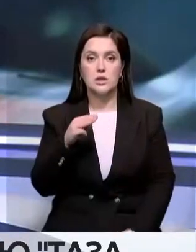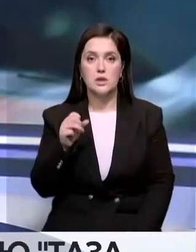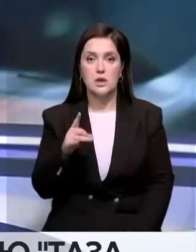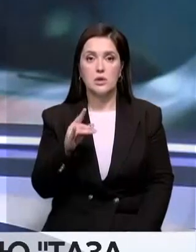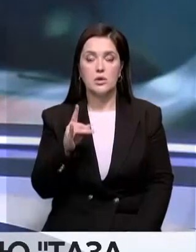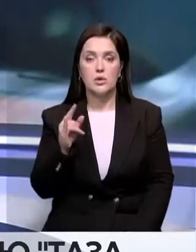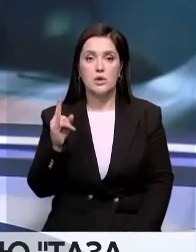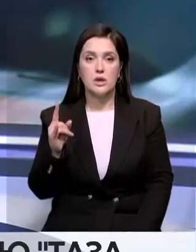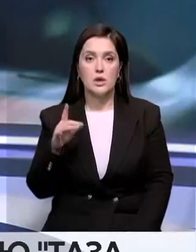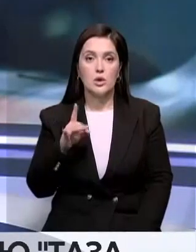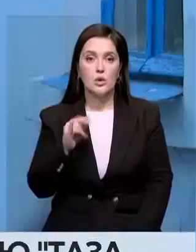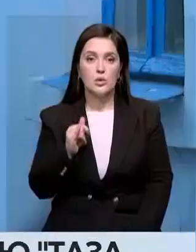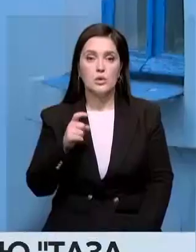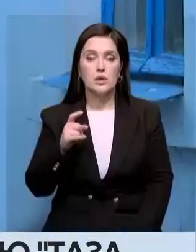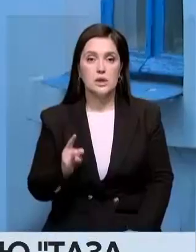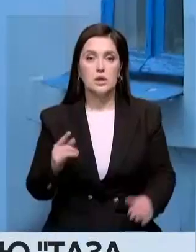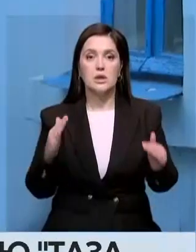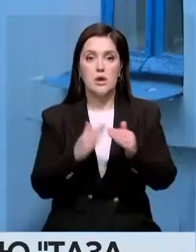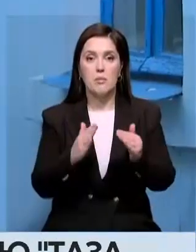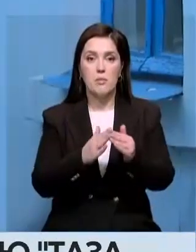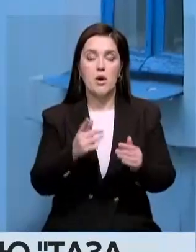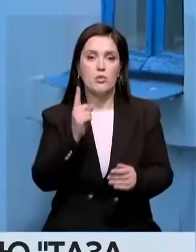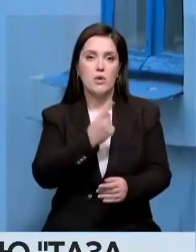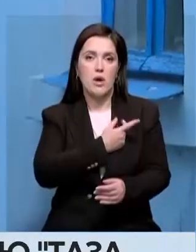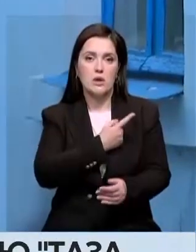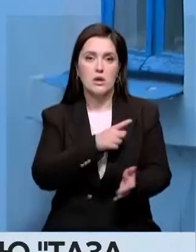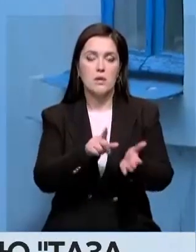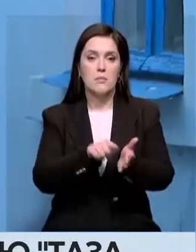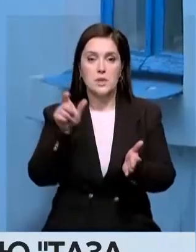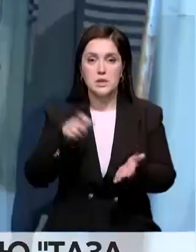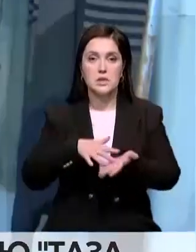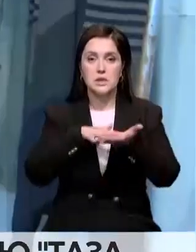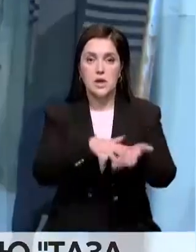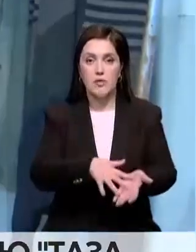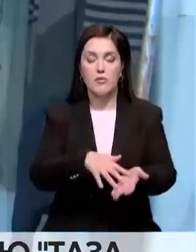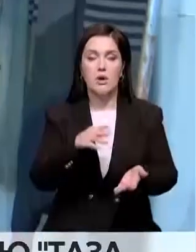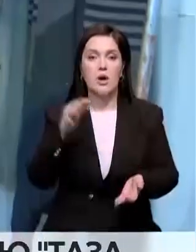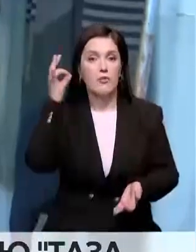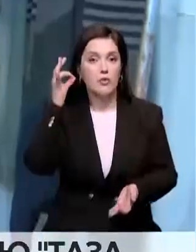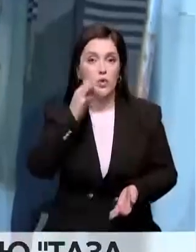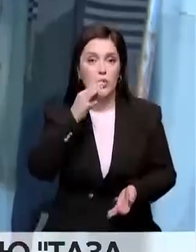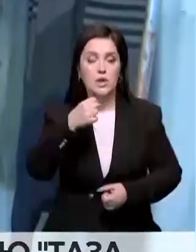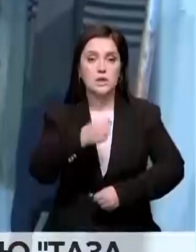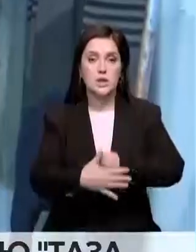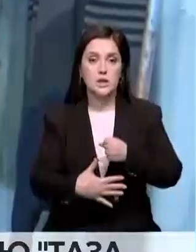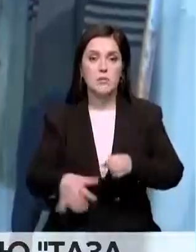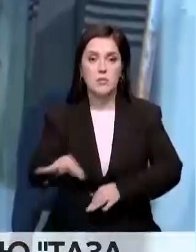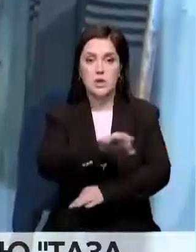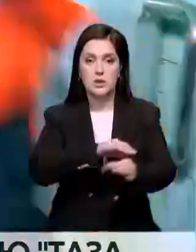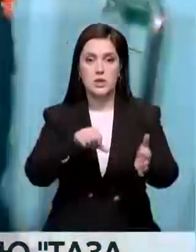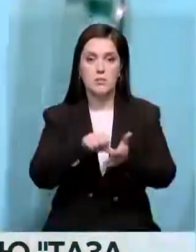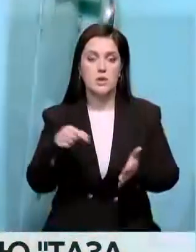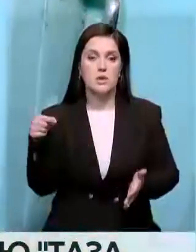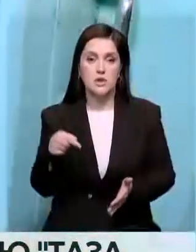помогают навести порядок в домах и на участках одиноких пенсионеров заявки пожилые люди оставляют в колл-центре Сейчас в проекте